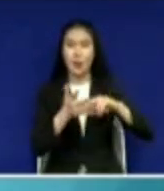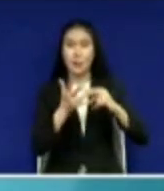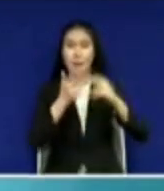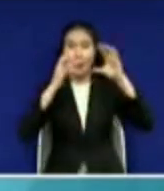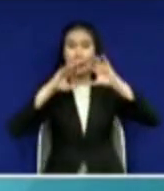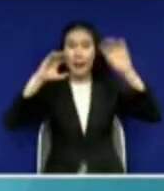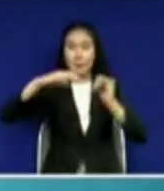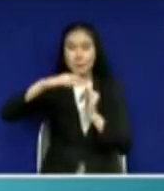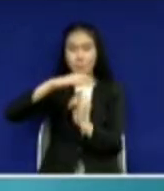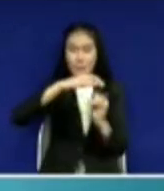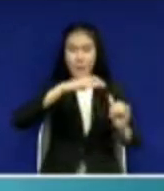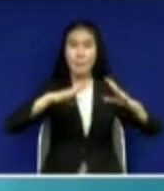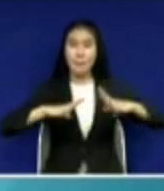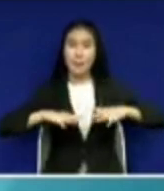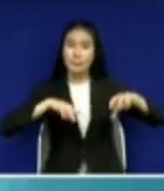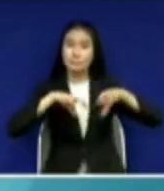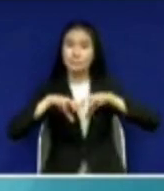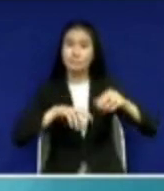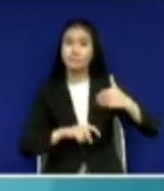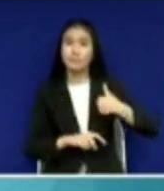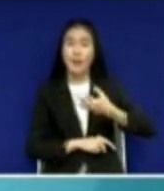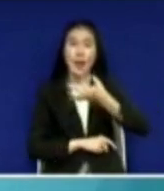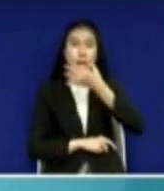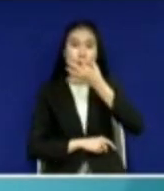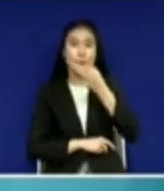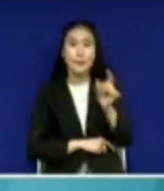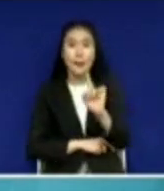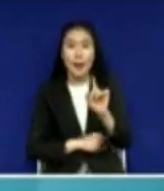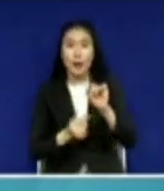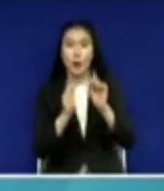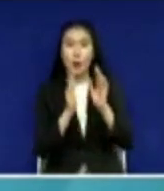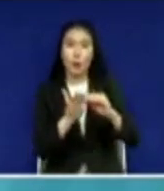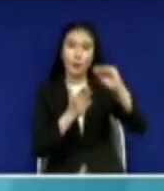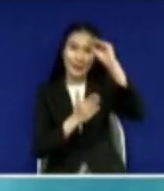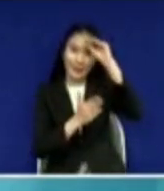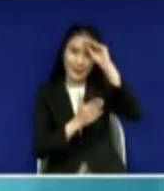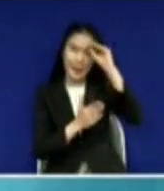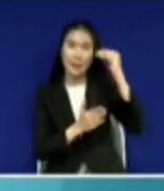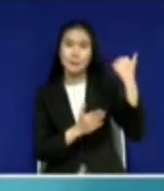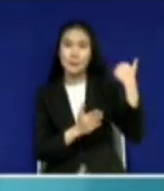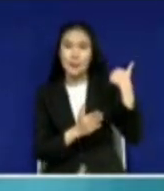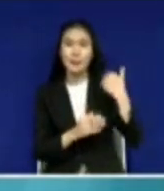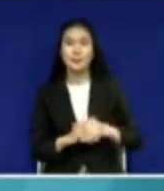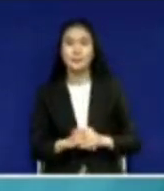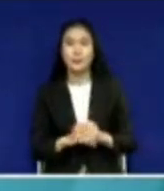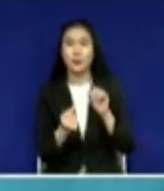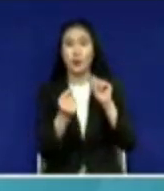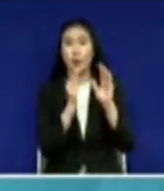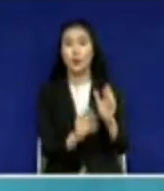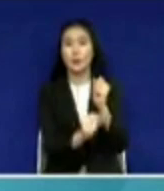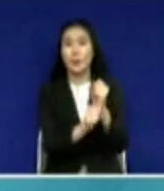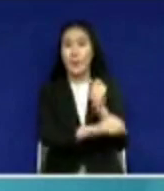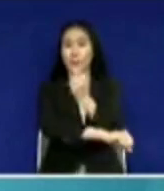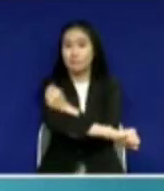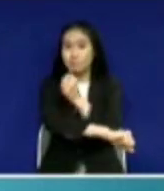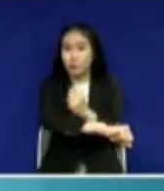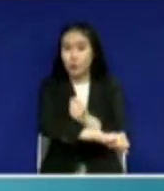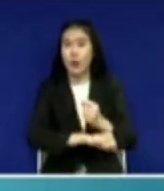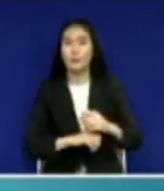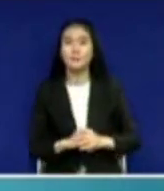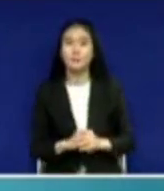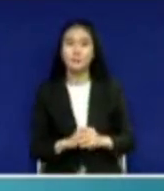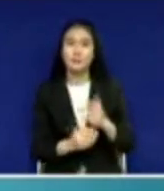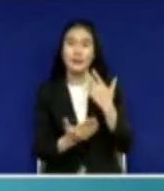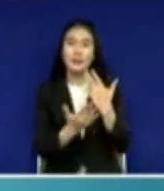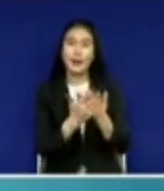ที่เฝ้าระวังที่รัฐจัดให้นะคะอาชีพส่วนใหญ่จึงเป็นนักเรียนนักศึกษาตามมาด้วยพนักงานนวดค่ะแล้วก็รับจ้างทั่